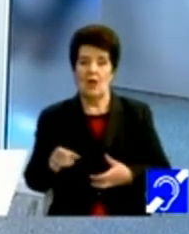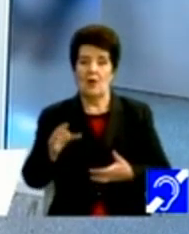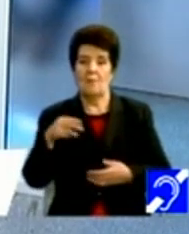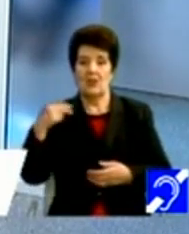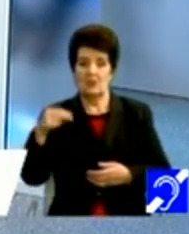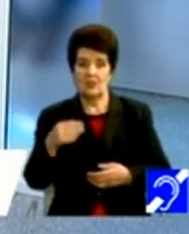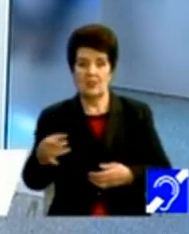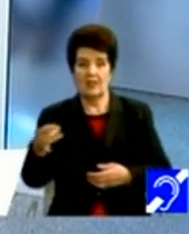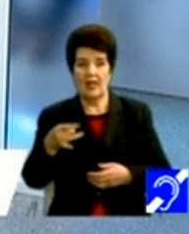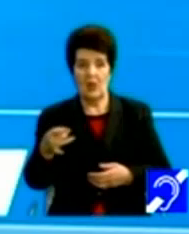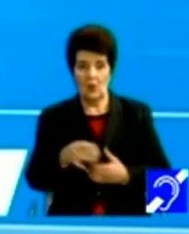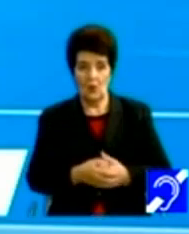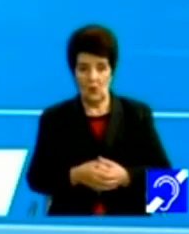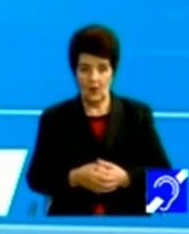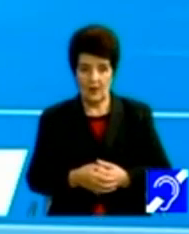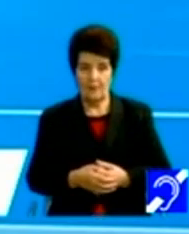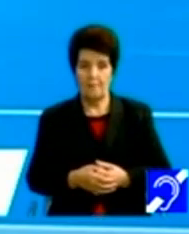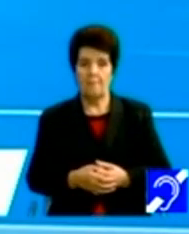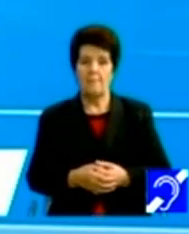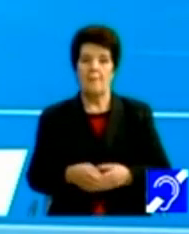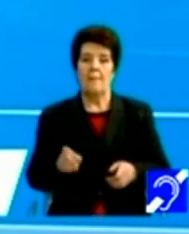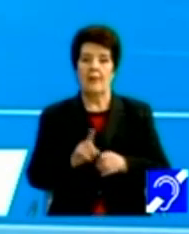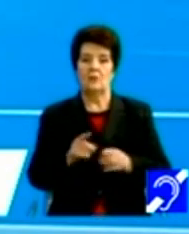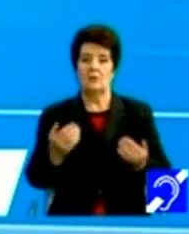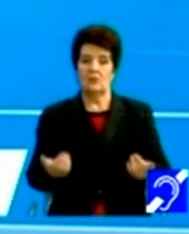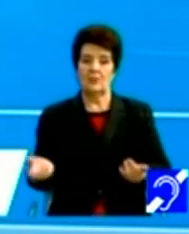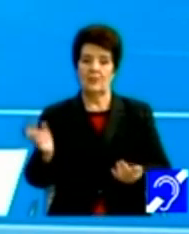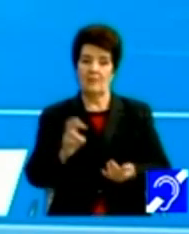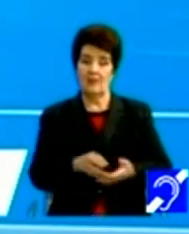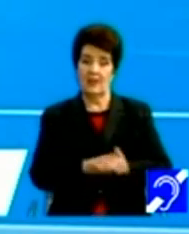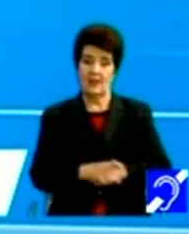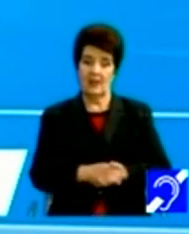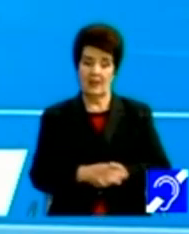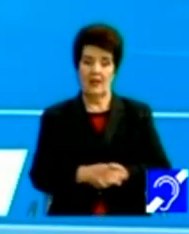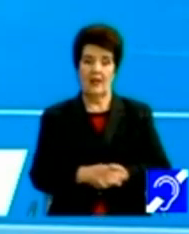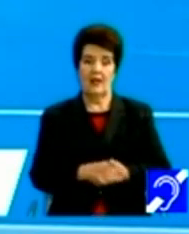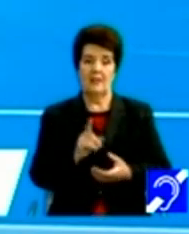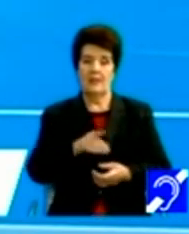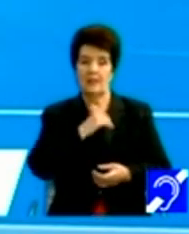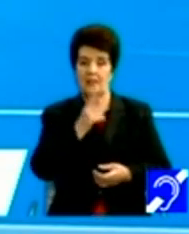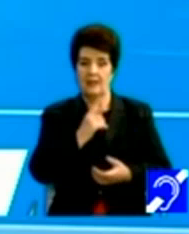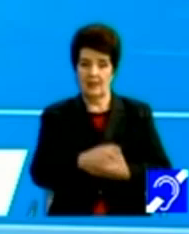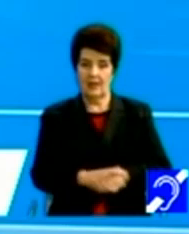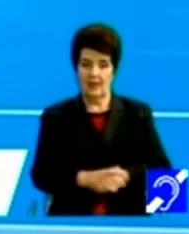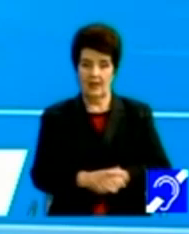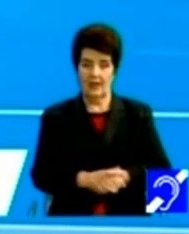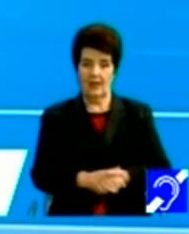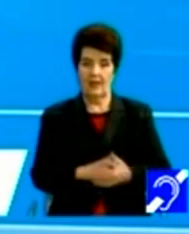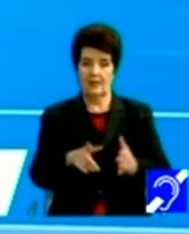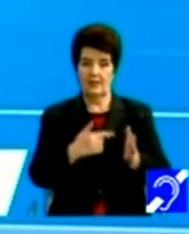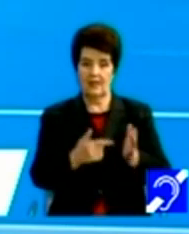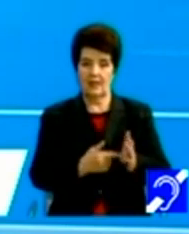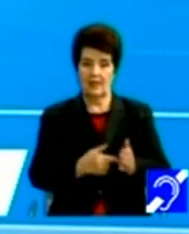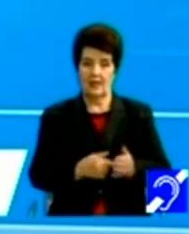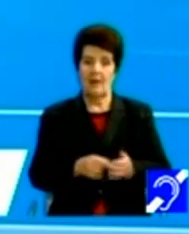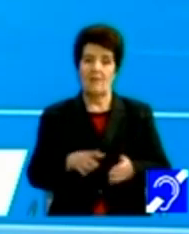și la întrebarea aceasta pe scurt, că am reținut-o din ce spuneau tinerii, cei intervievați.